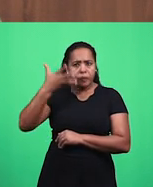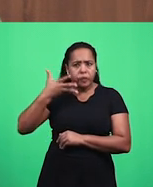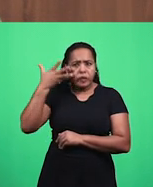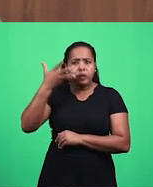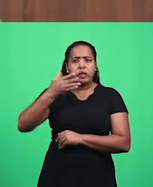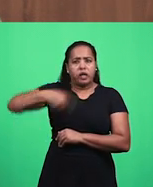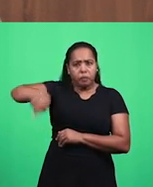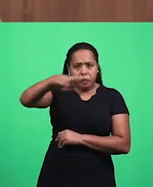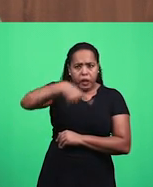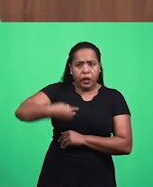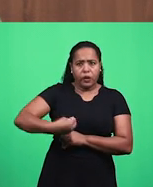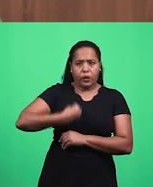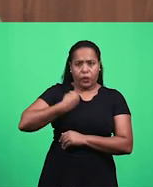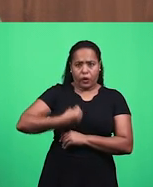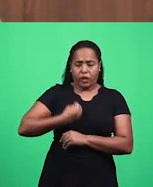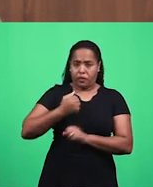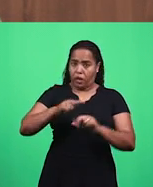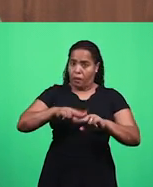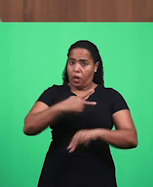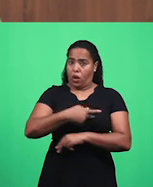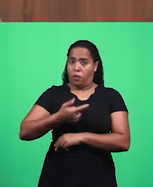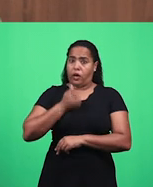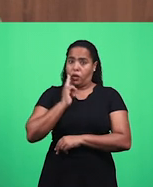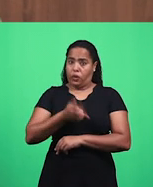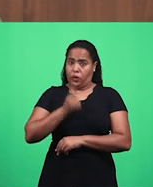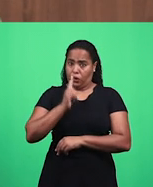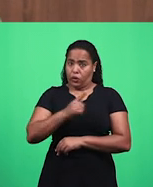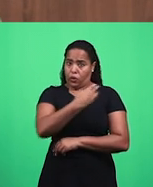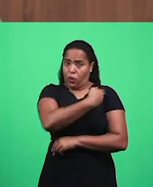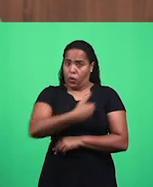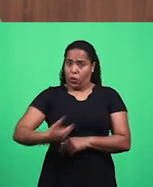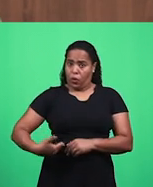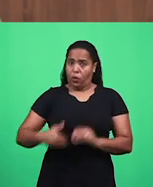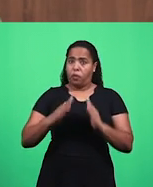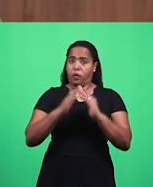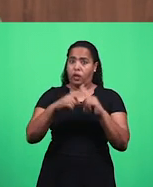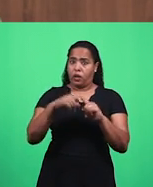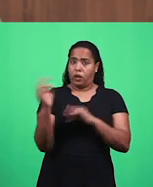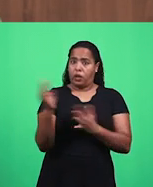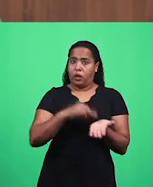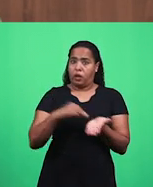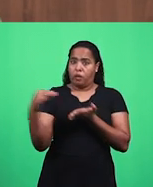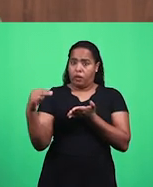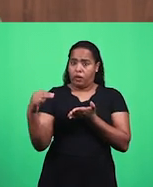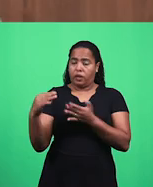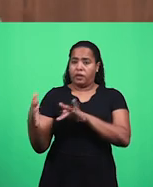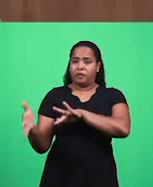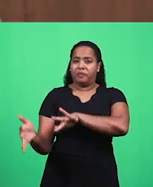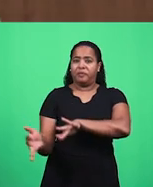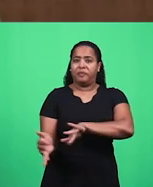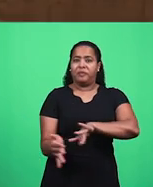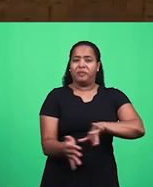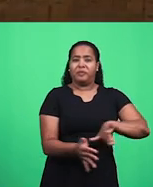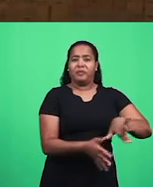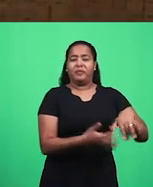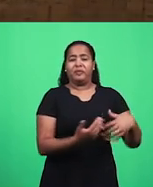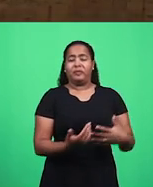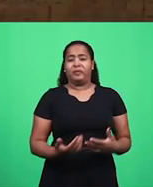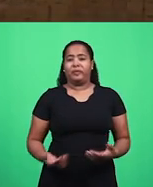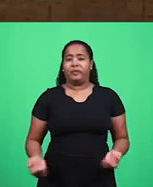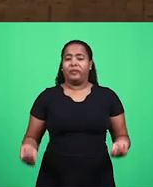и после этого будет проповедь, которую поделится пастор Жидоути, президент нашей